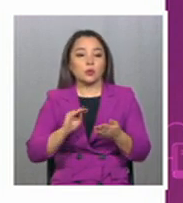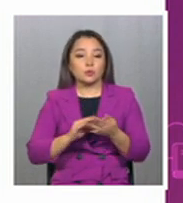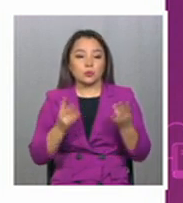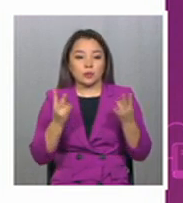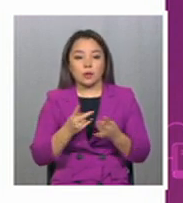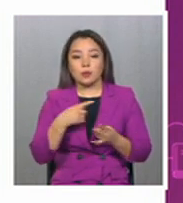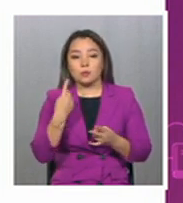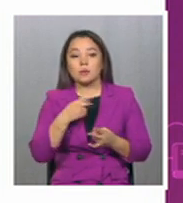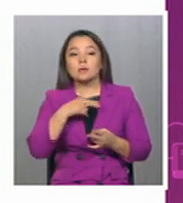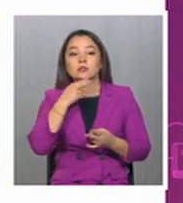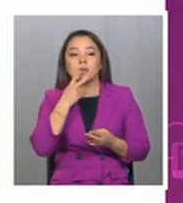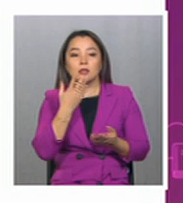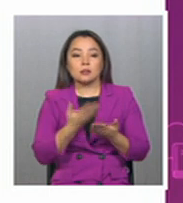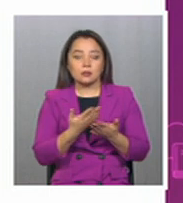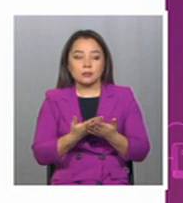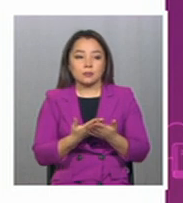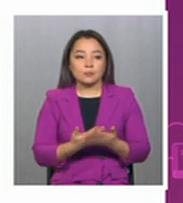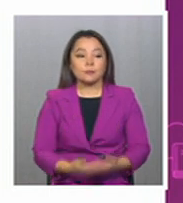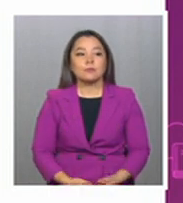бағанға назар аударамыз.